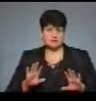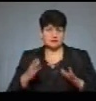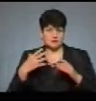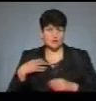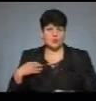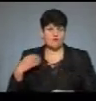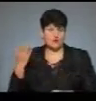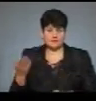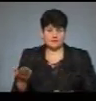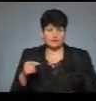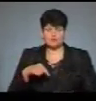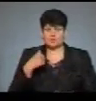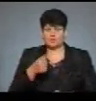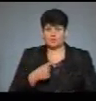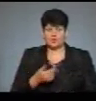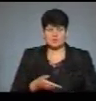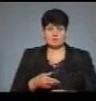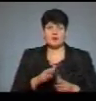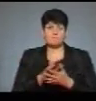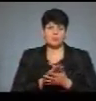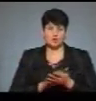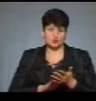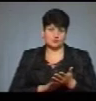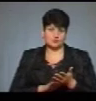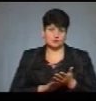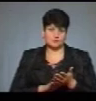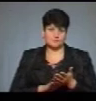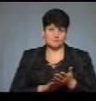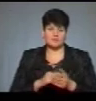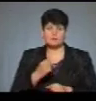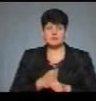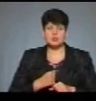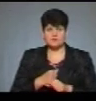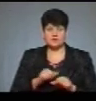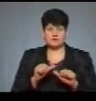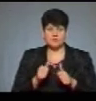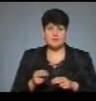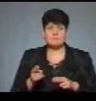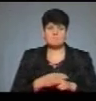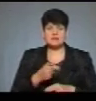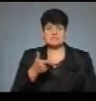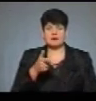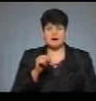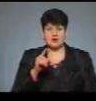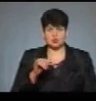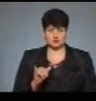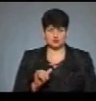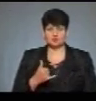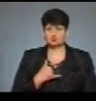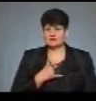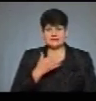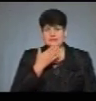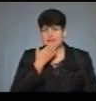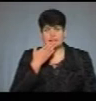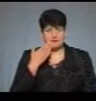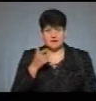Львові. Цього року ми продовжуємо працювати в форматі без газу. У нас немає